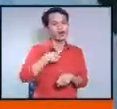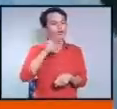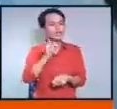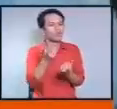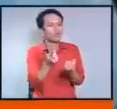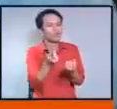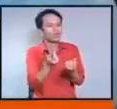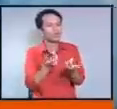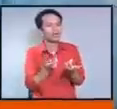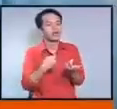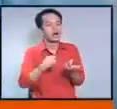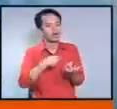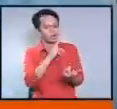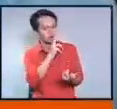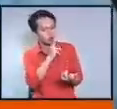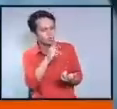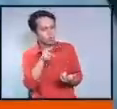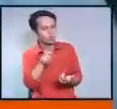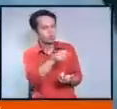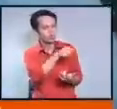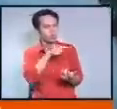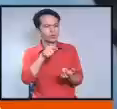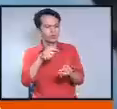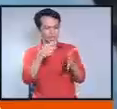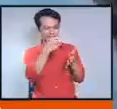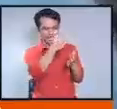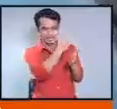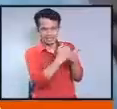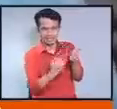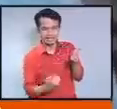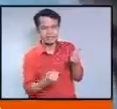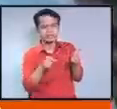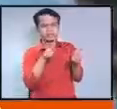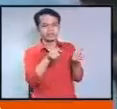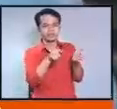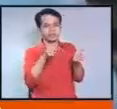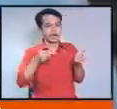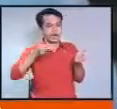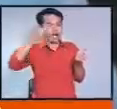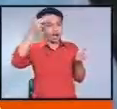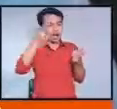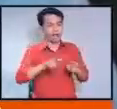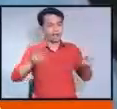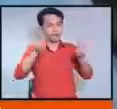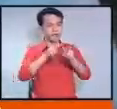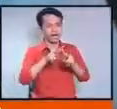gawin, masigurado na yung nasa listahan na mga high-value targets,